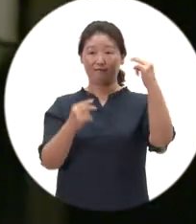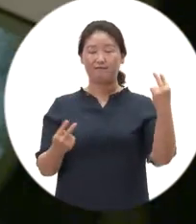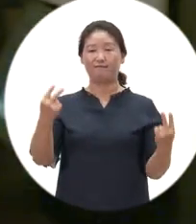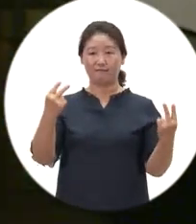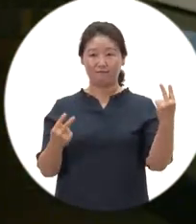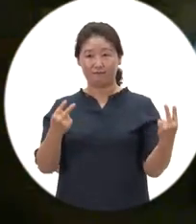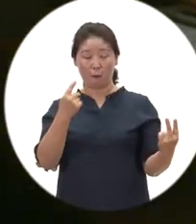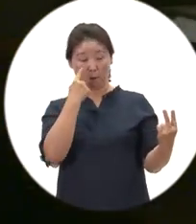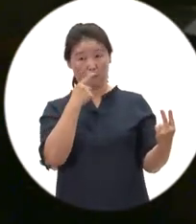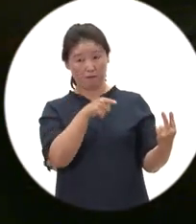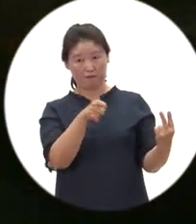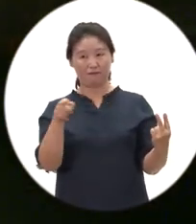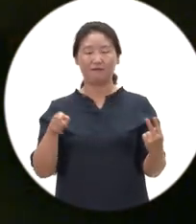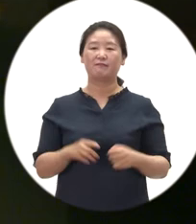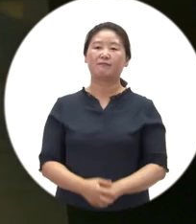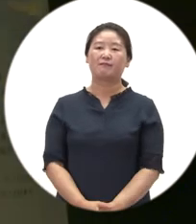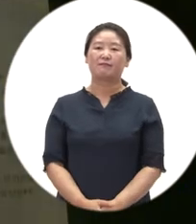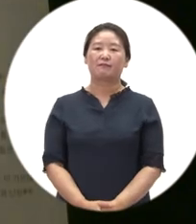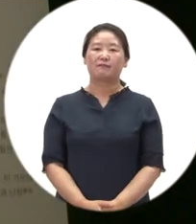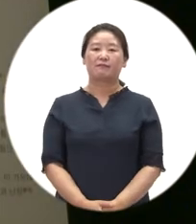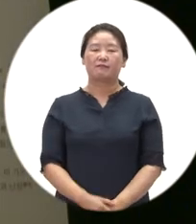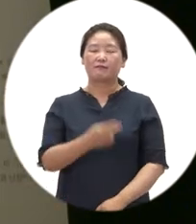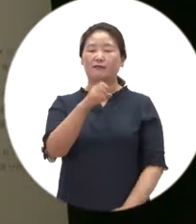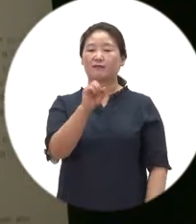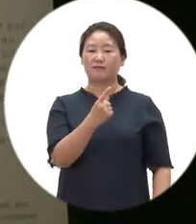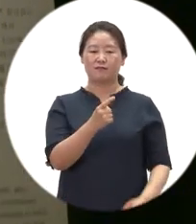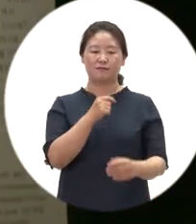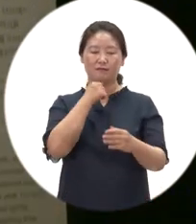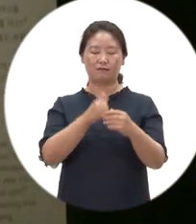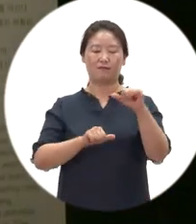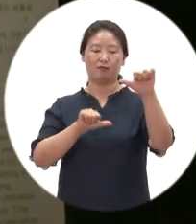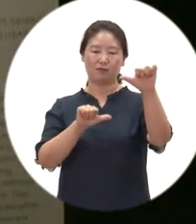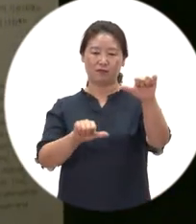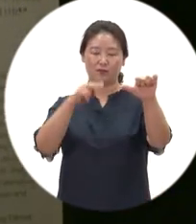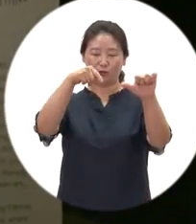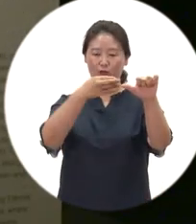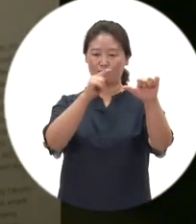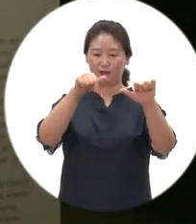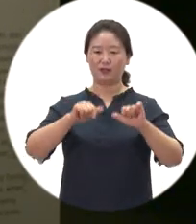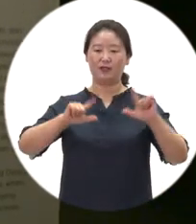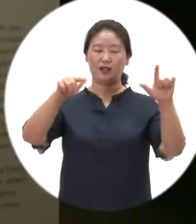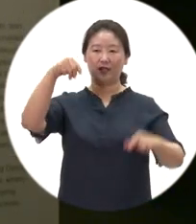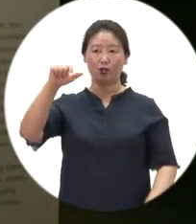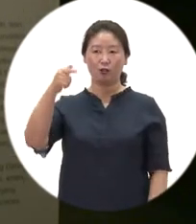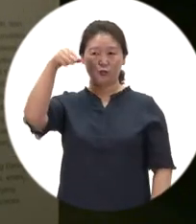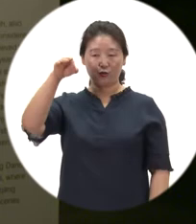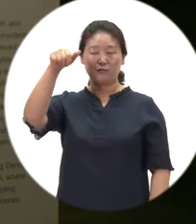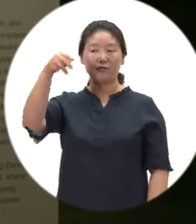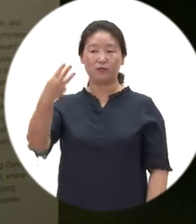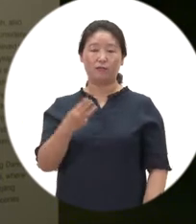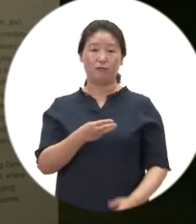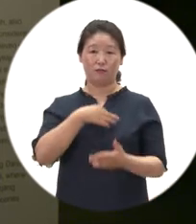수 있도록 전시품을 꾸려 놓았습니다. 단오는 음력 5월 5일로 술인 날, 청중절 등으로도